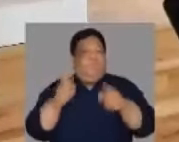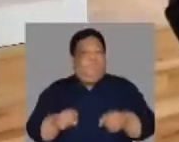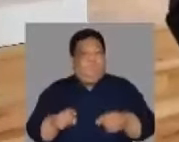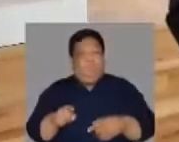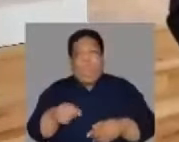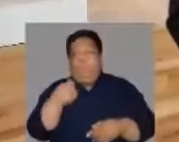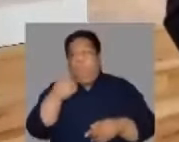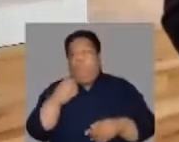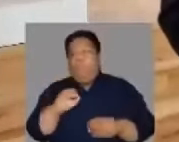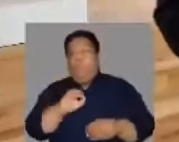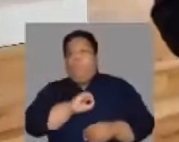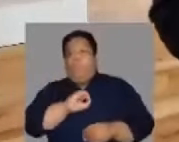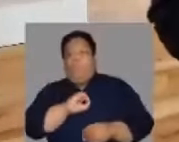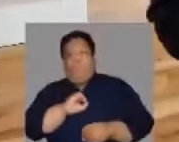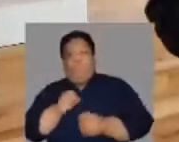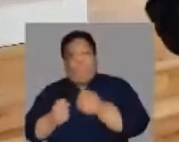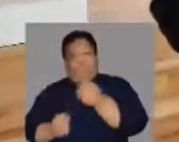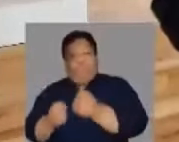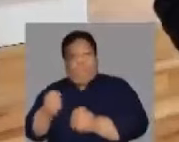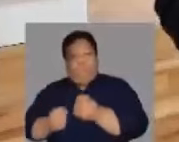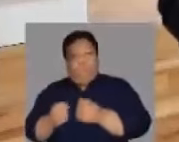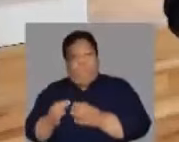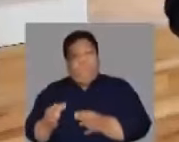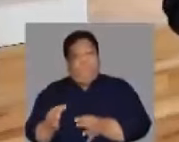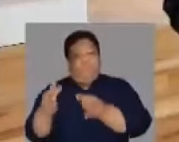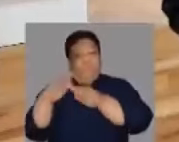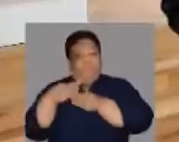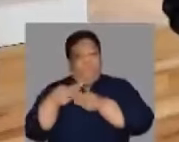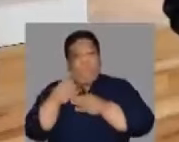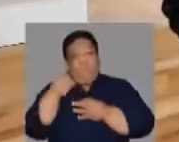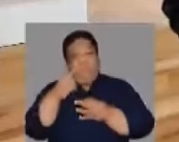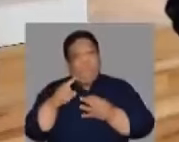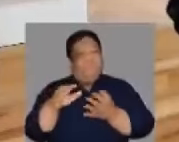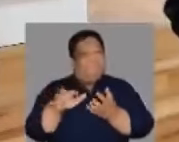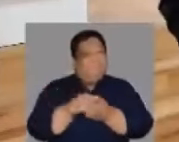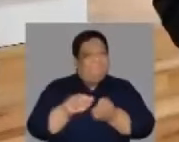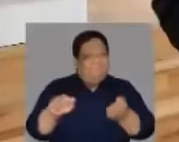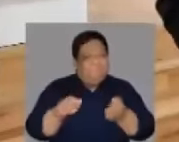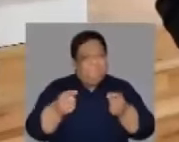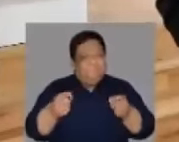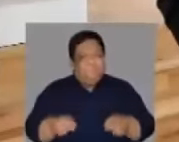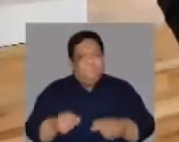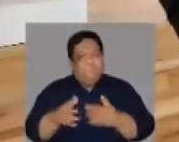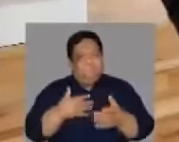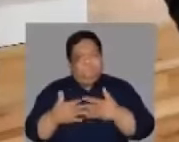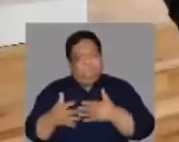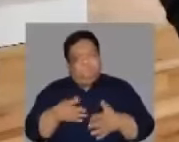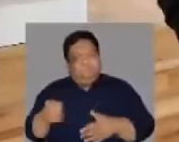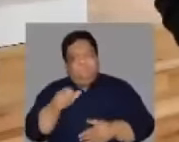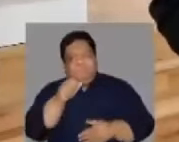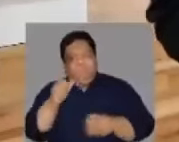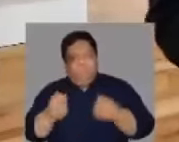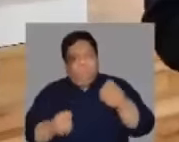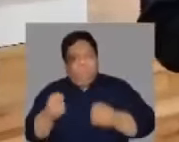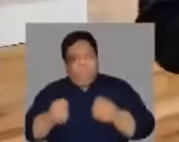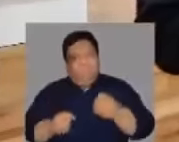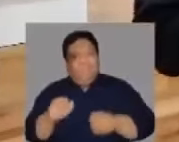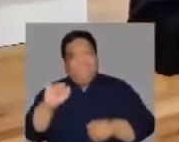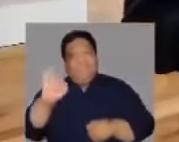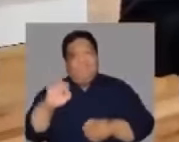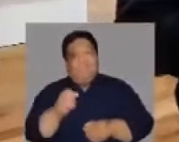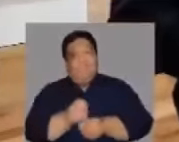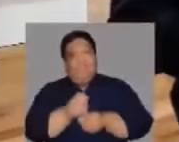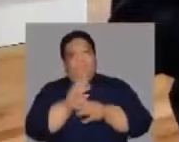ay maaaring managot sa mga danyos kahit na hindi ito ang nagmamaneho ng isang kotse na nagdulot ng kapahamakan sa mga